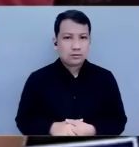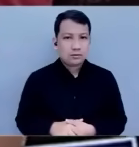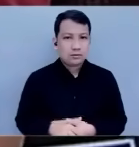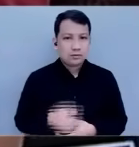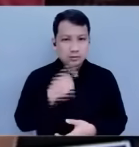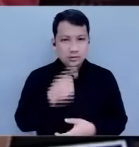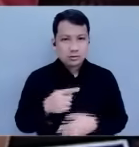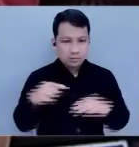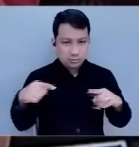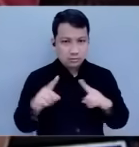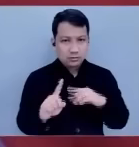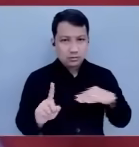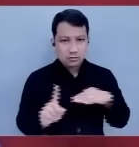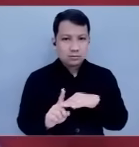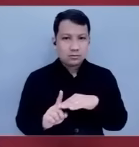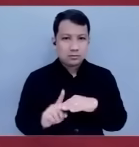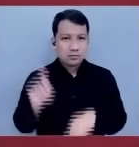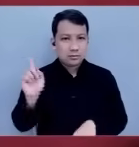kasahan.